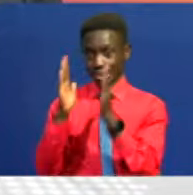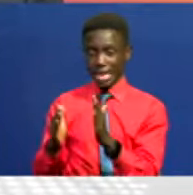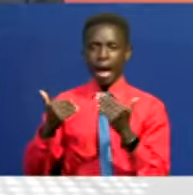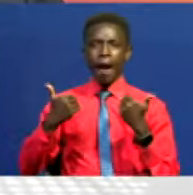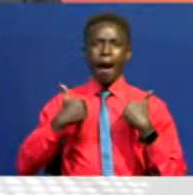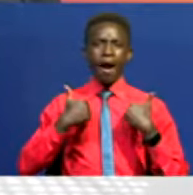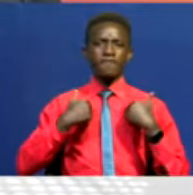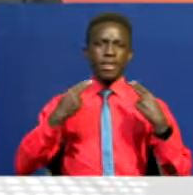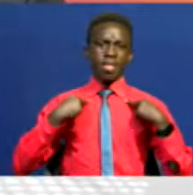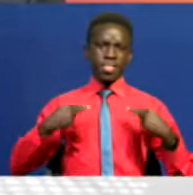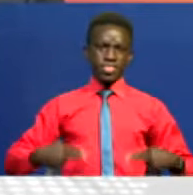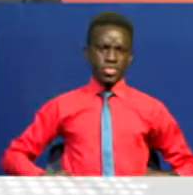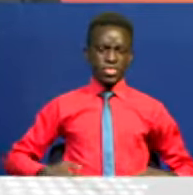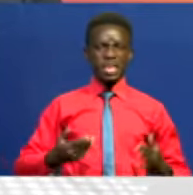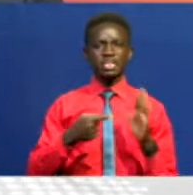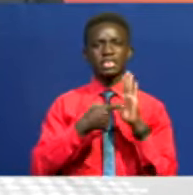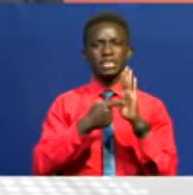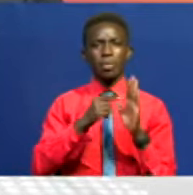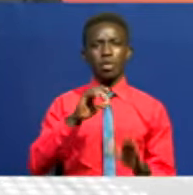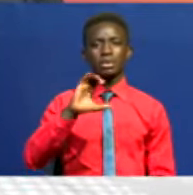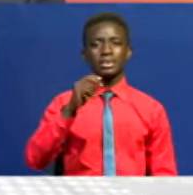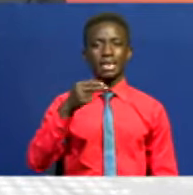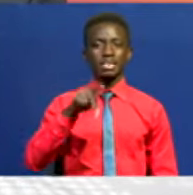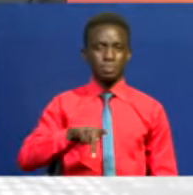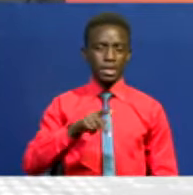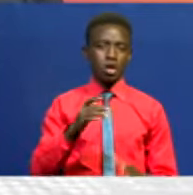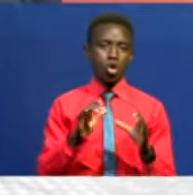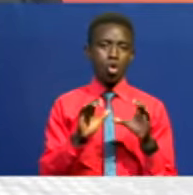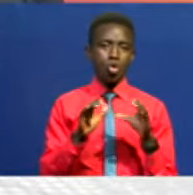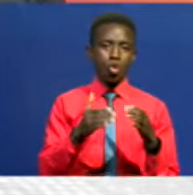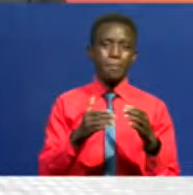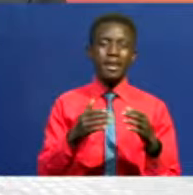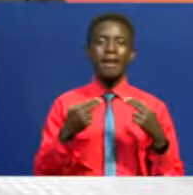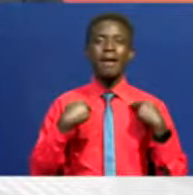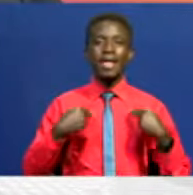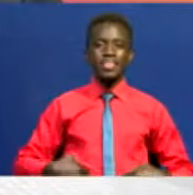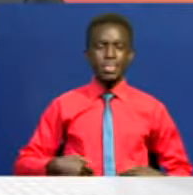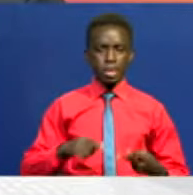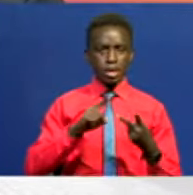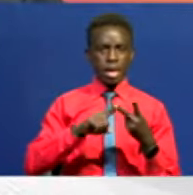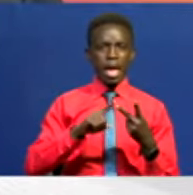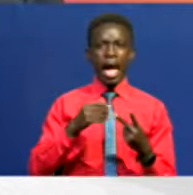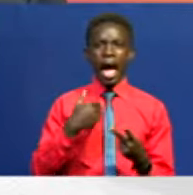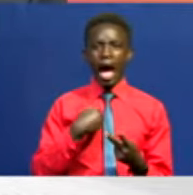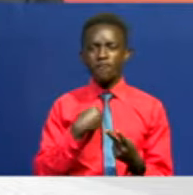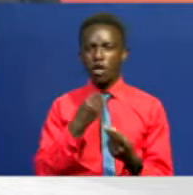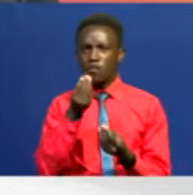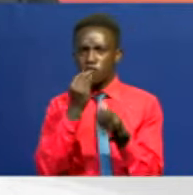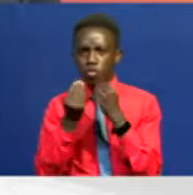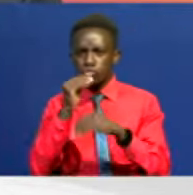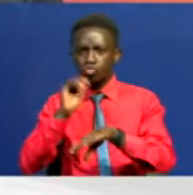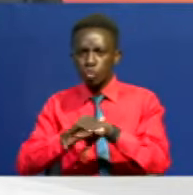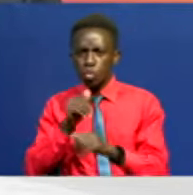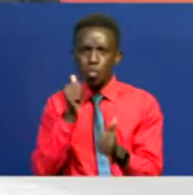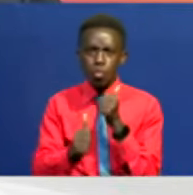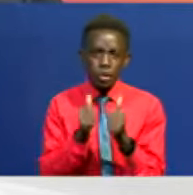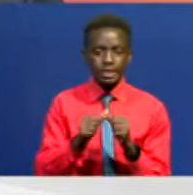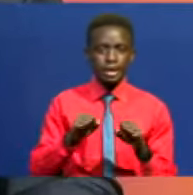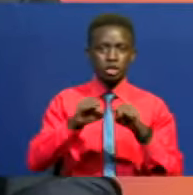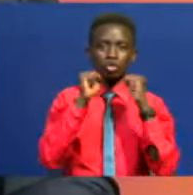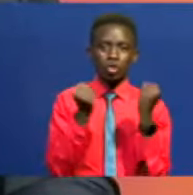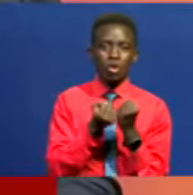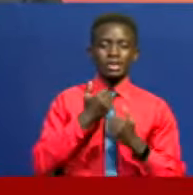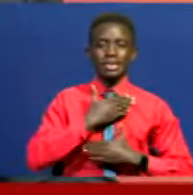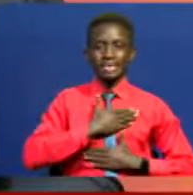vile community health. Kuna wale wanafanya nutrition na social sciences. Kwa hivyo hizo ndio zile